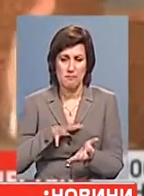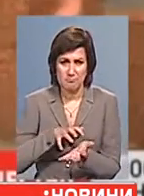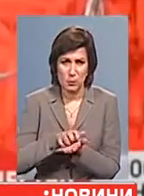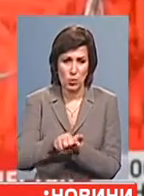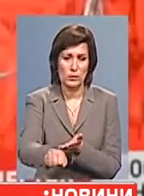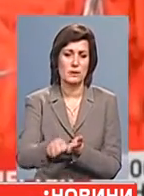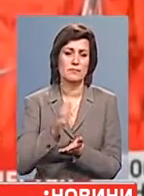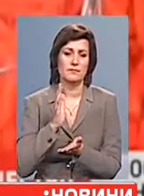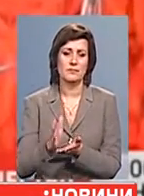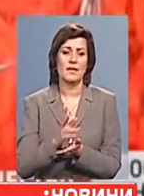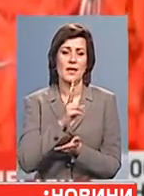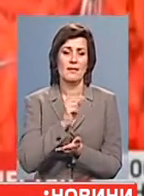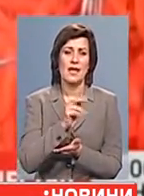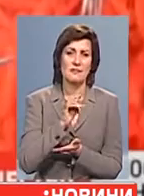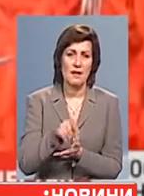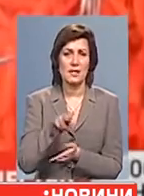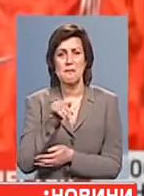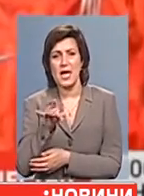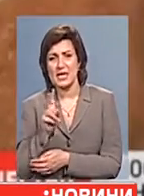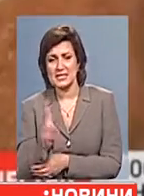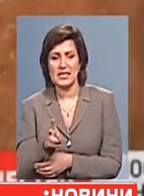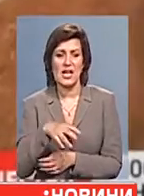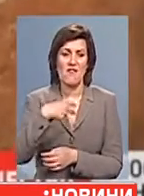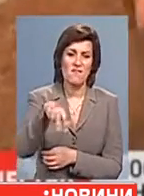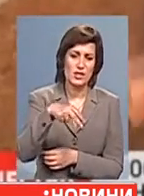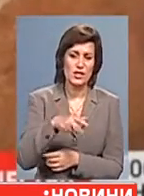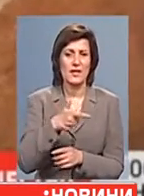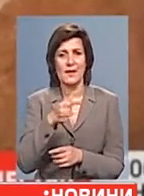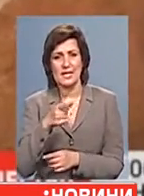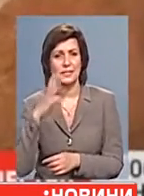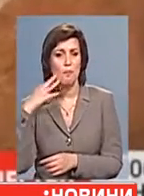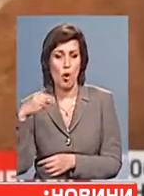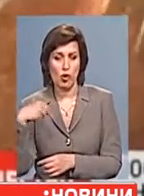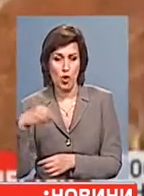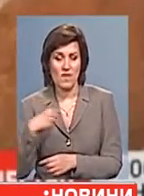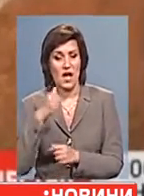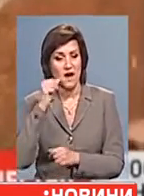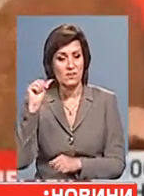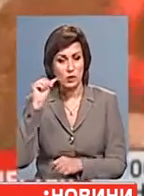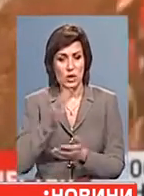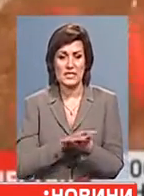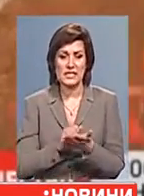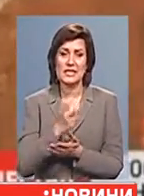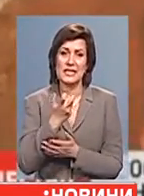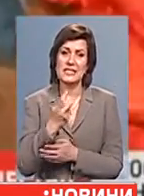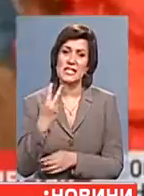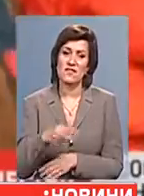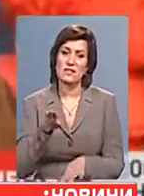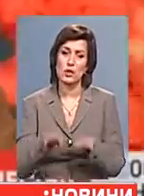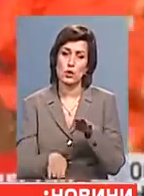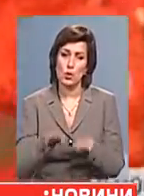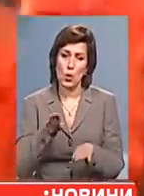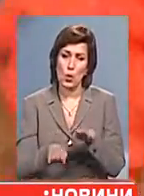бульдозерів підуть нектарини, персики і вишні з Греції та Молдови. А от учора в різних районах Федерації знищили 320